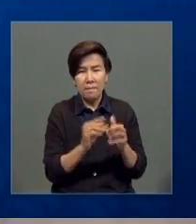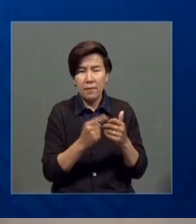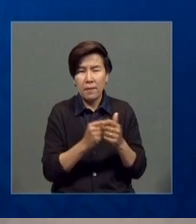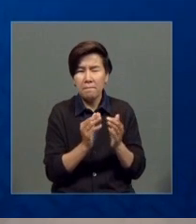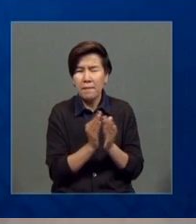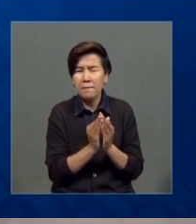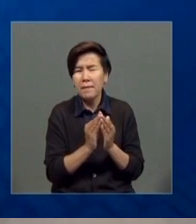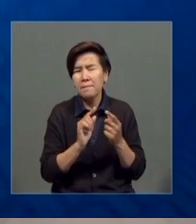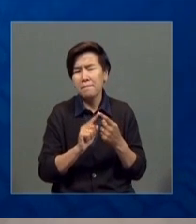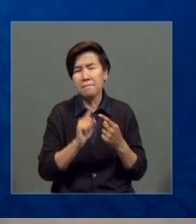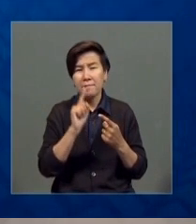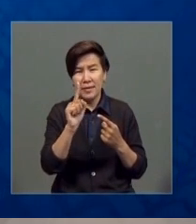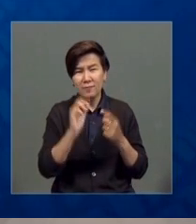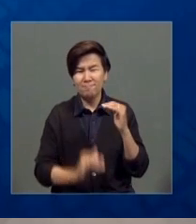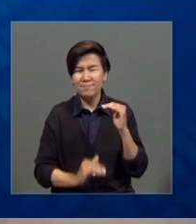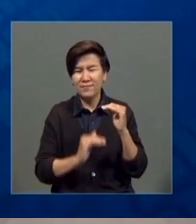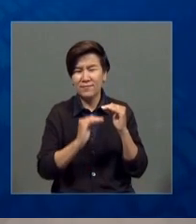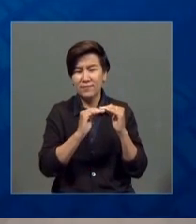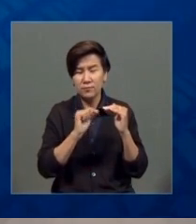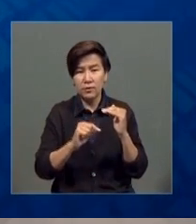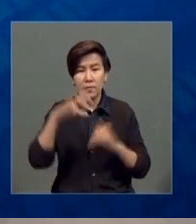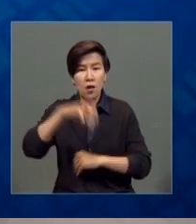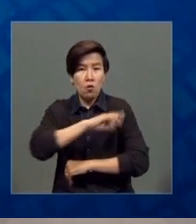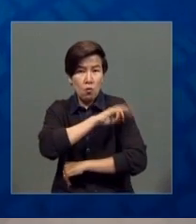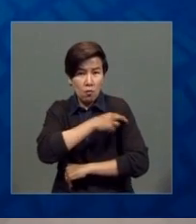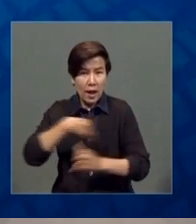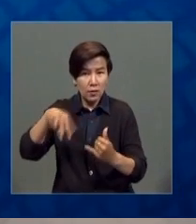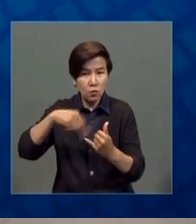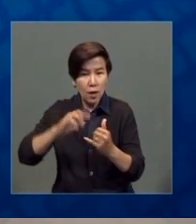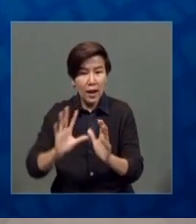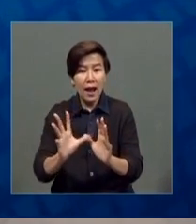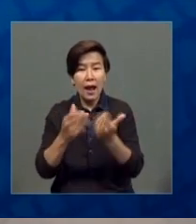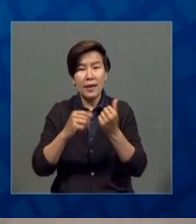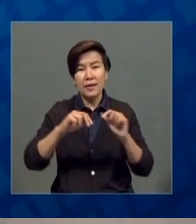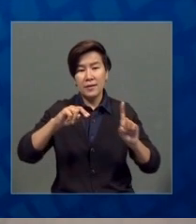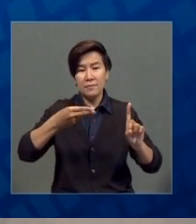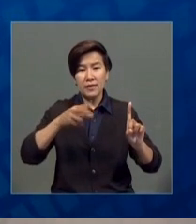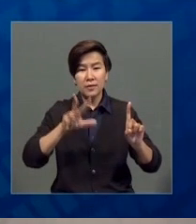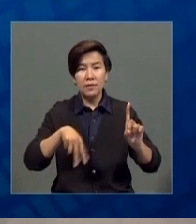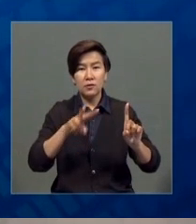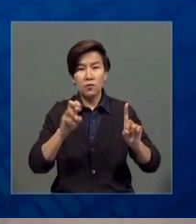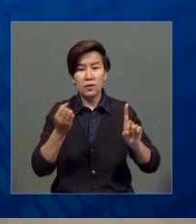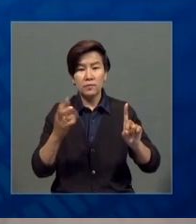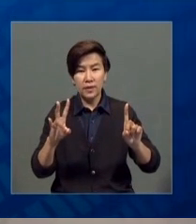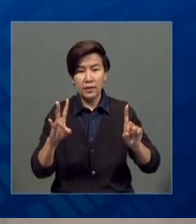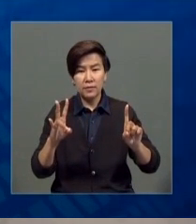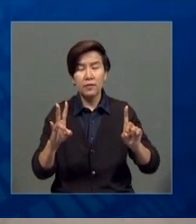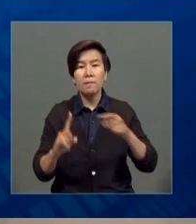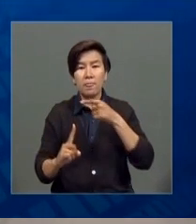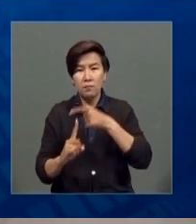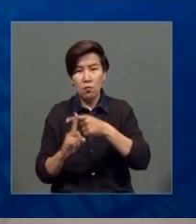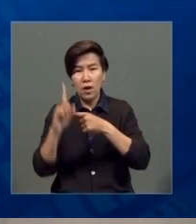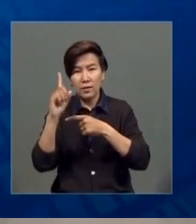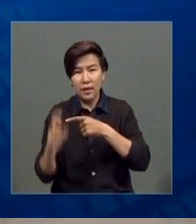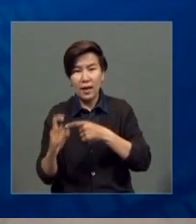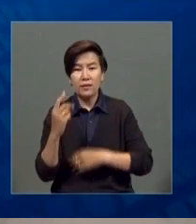ผู้สูงวัยเป็นกลุ่มเสี่ยงที่สุดเคยบอกแล้วและหนึ่งในจำนวนผู้เสียชีวิตท่านนึงเนี่ย3วันเท่านั้นนะเสียชีวิ